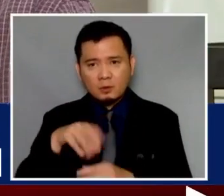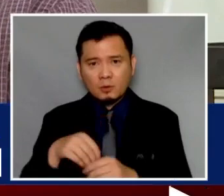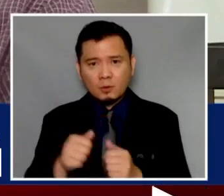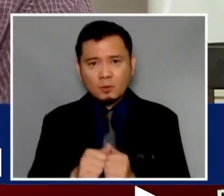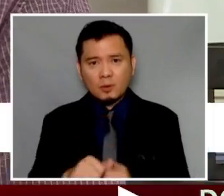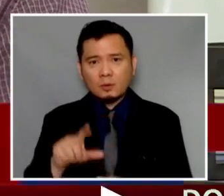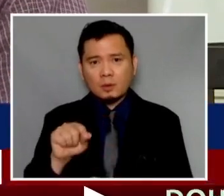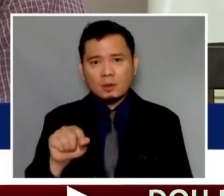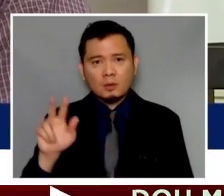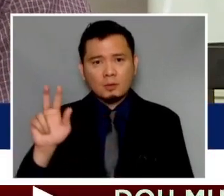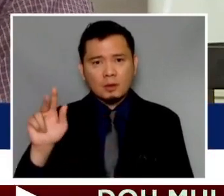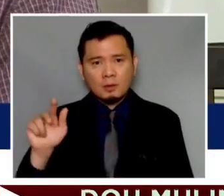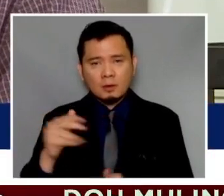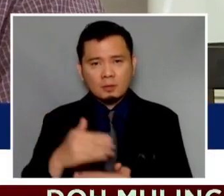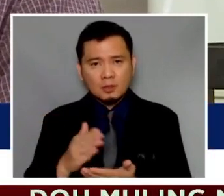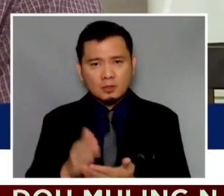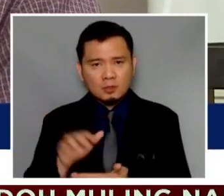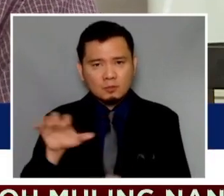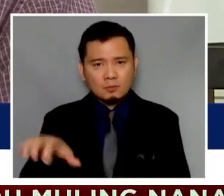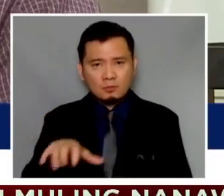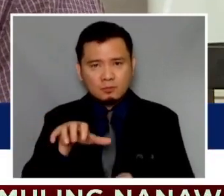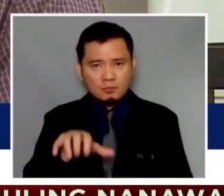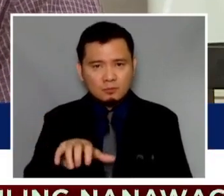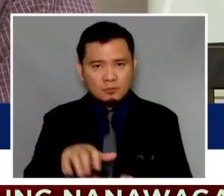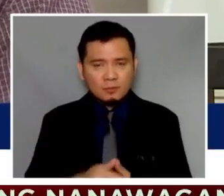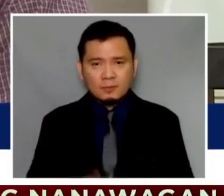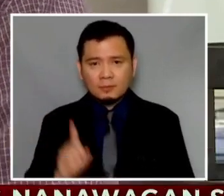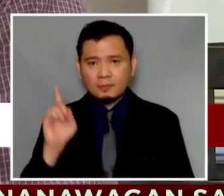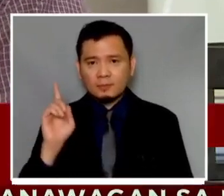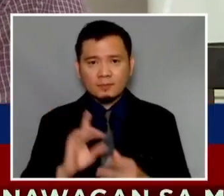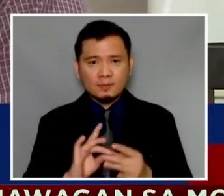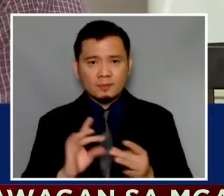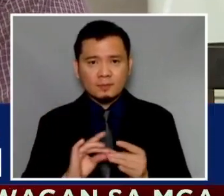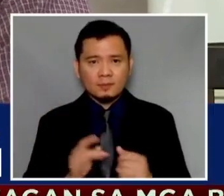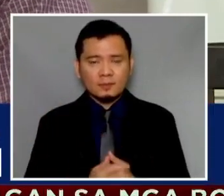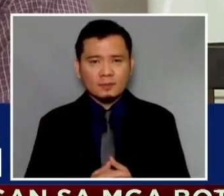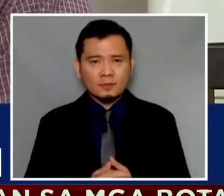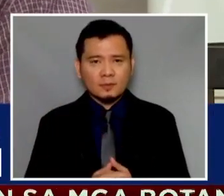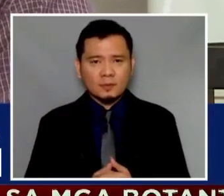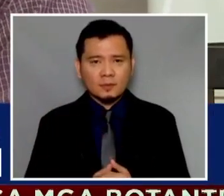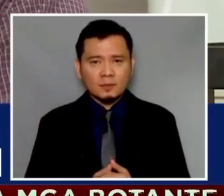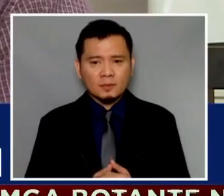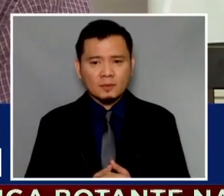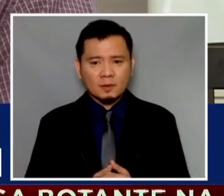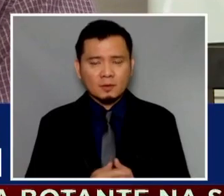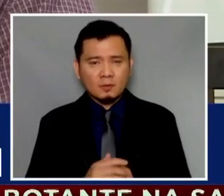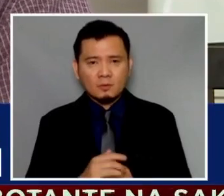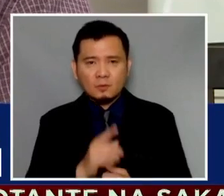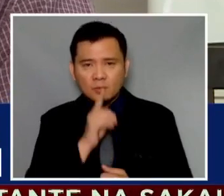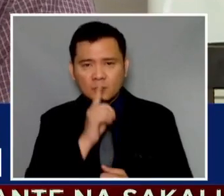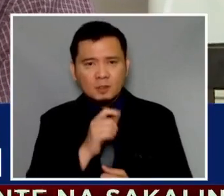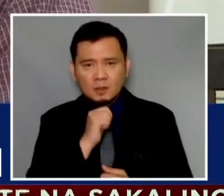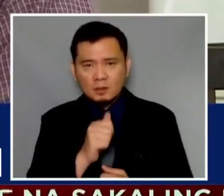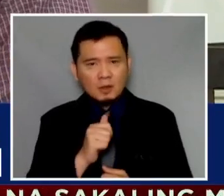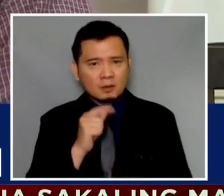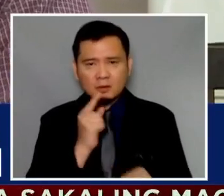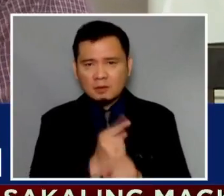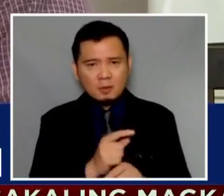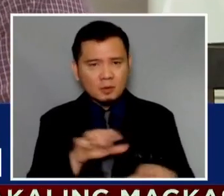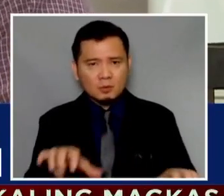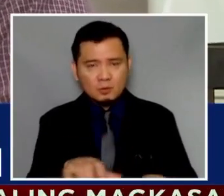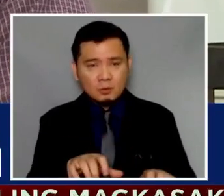yung ginawa at wala sa kapangyarihan ni Secretary Mamao na i-lift